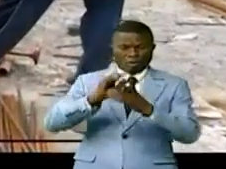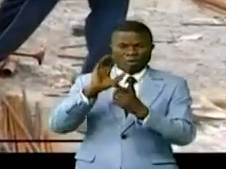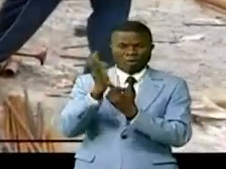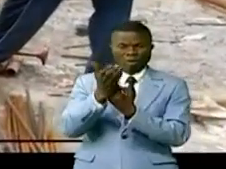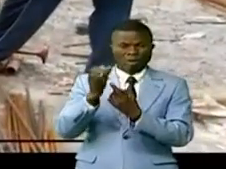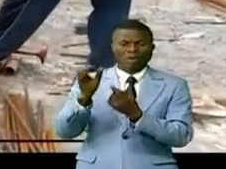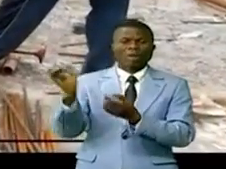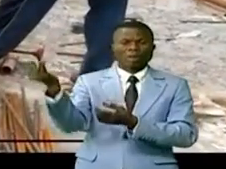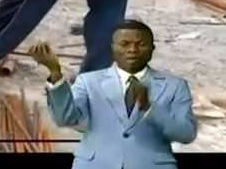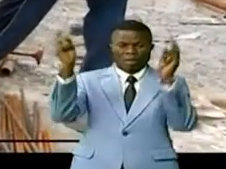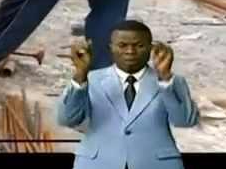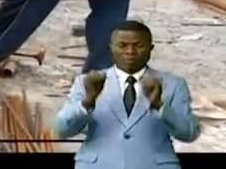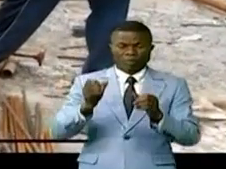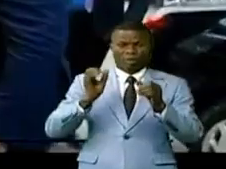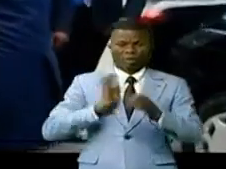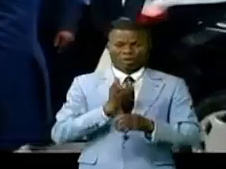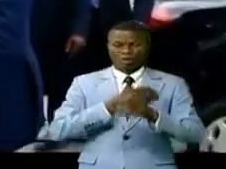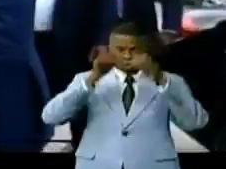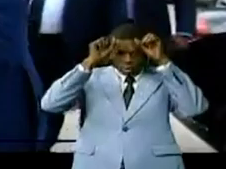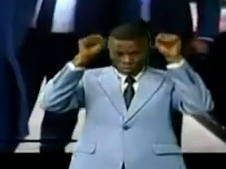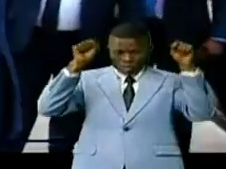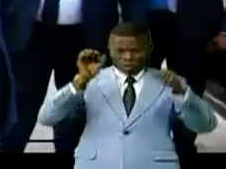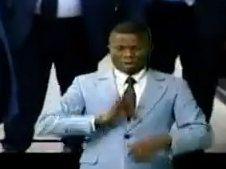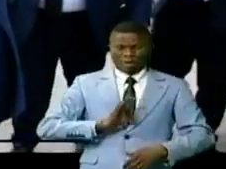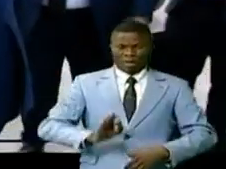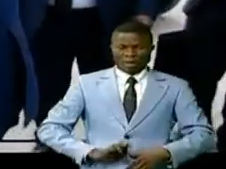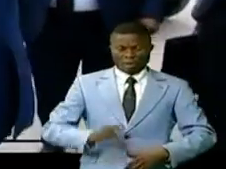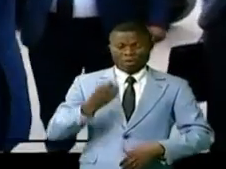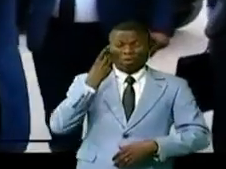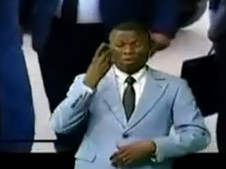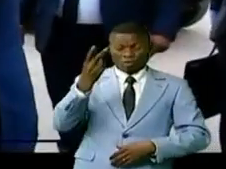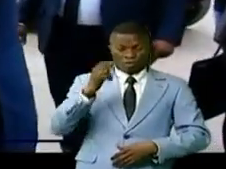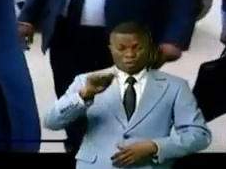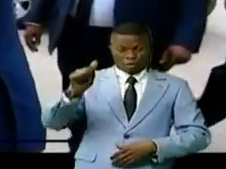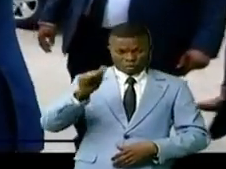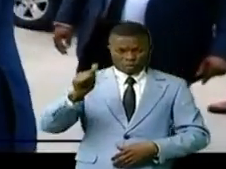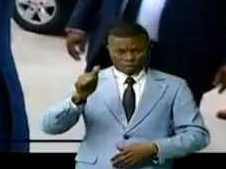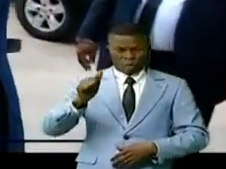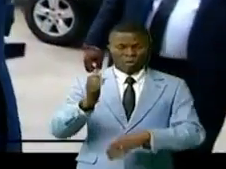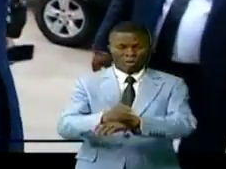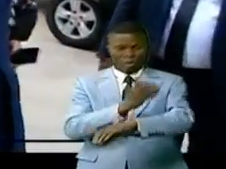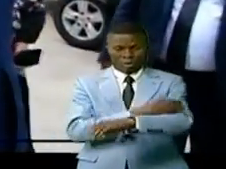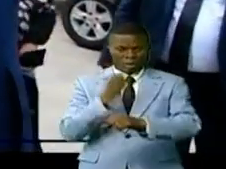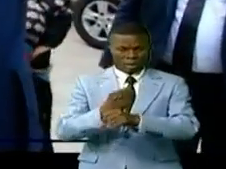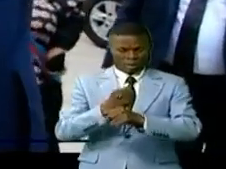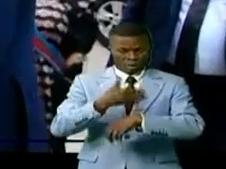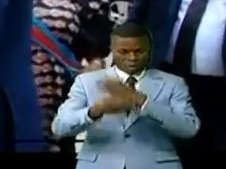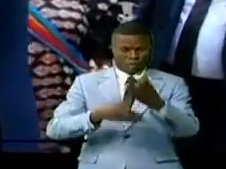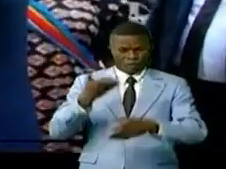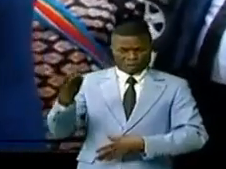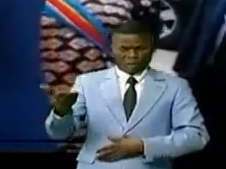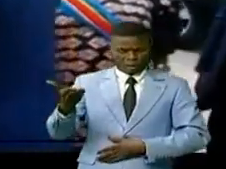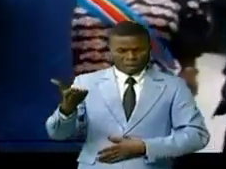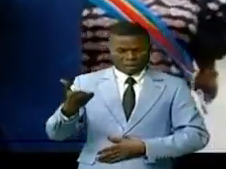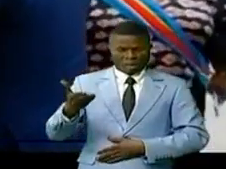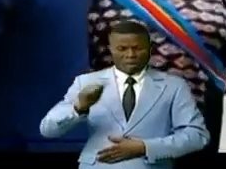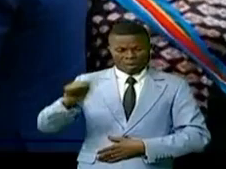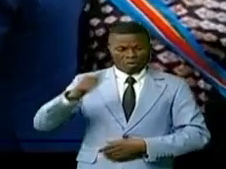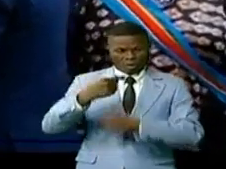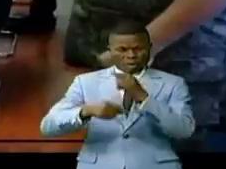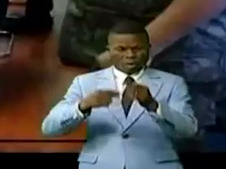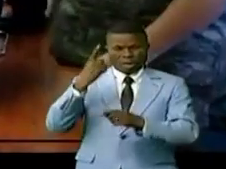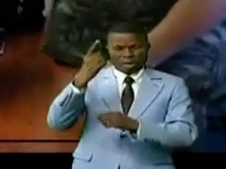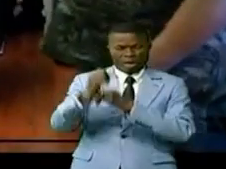artistique, Félix-Antoine Tshisekedi a décidé de voir de visu l'évolution de travaux qu'il a personnellement lancés il y a plus